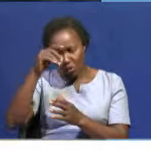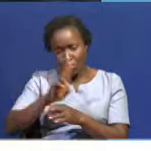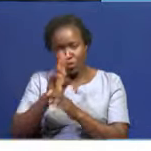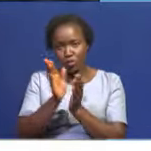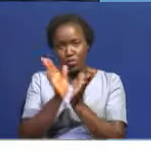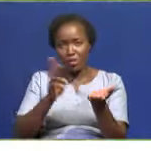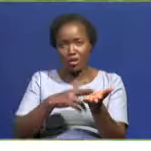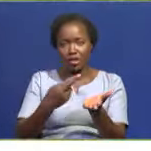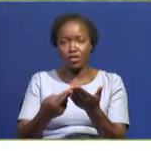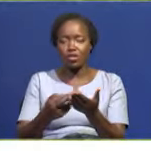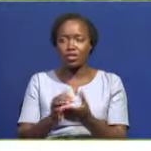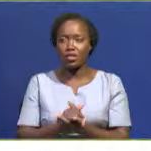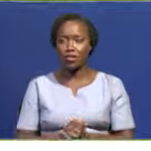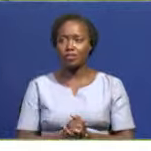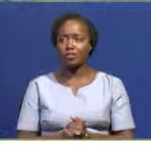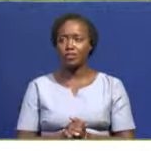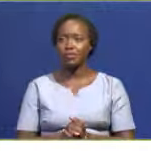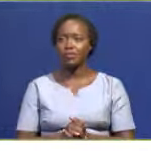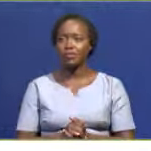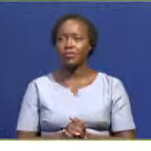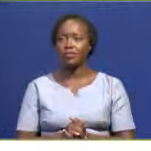za umma.